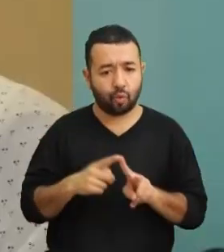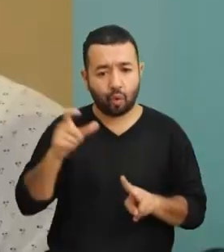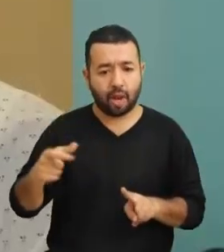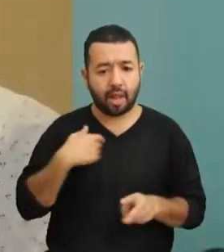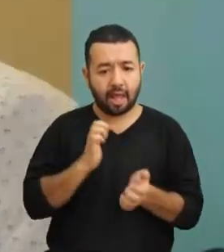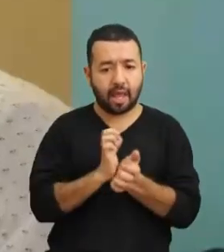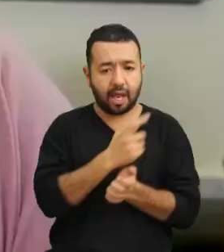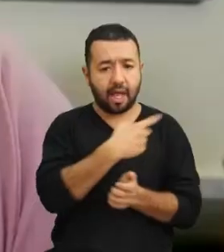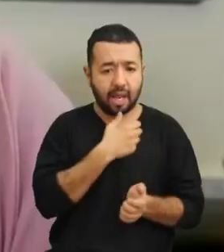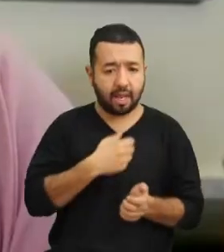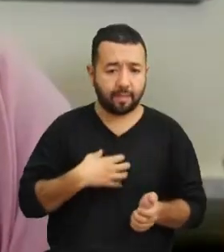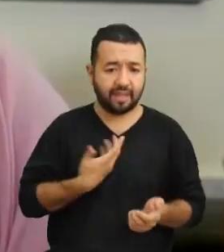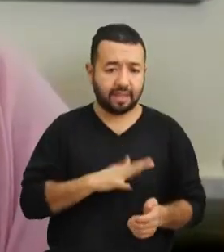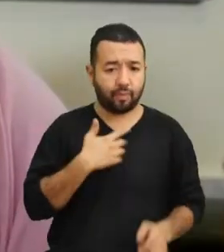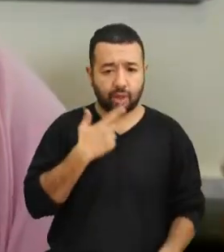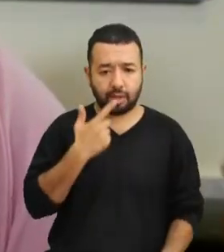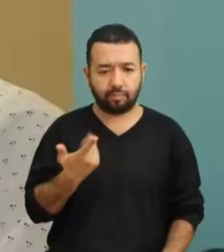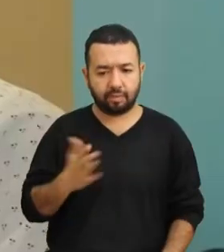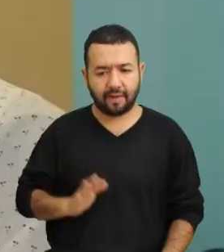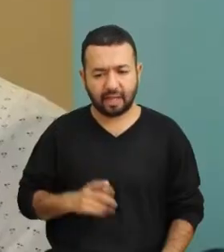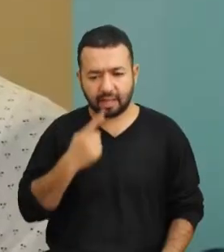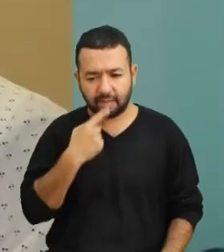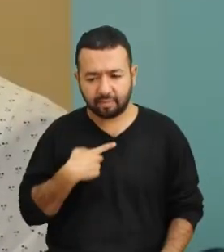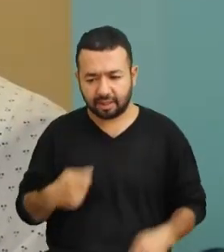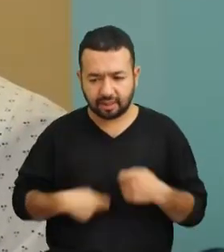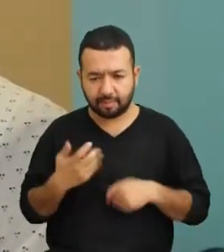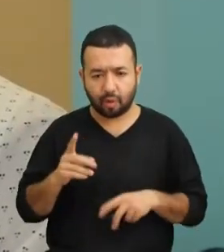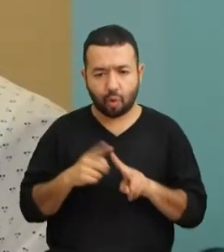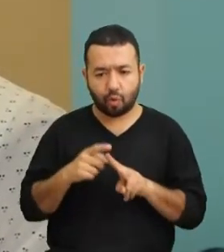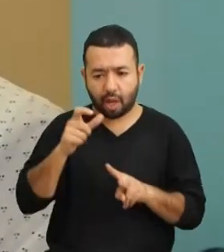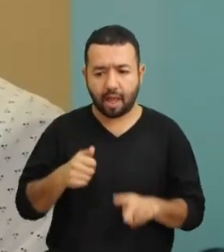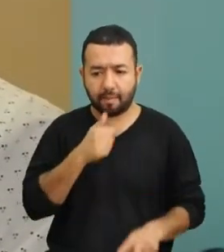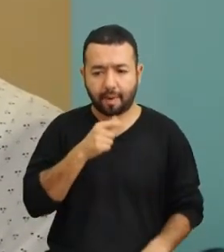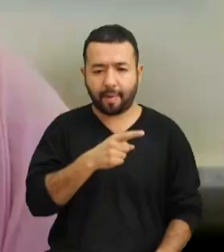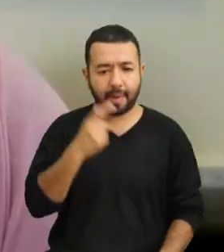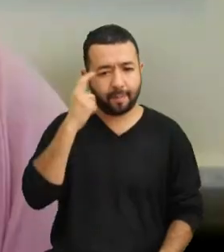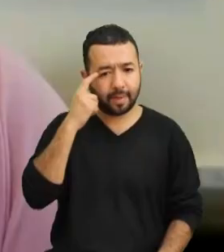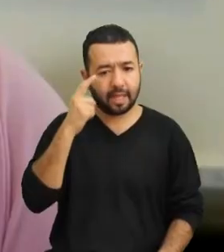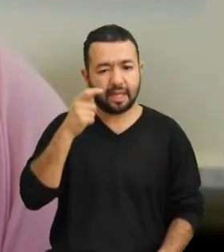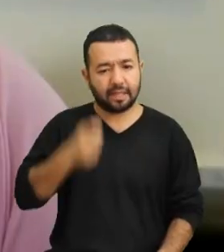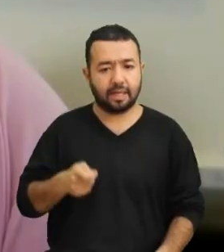benim ailemi sevmiyor demiştim. Evladım ne diyorsun sen ya? Bence Nurhan babamı bilerek ezdi.